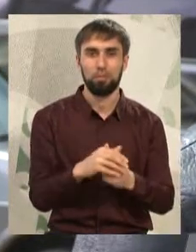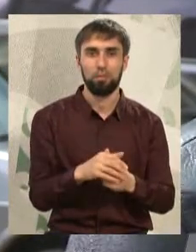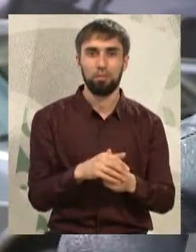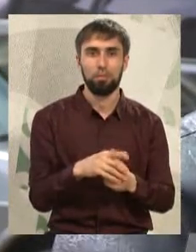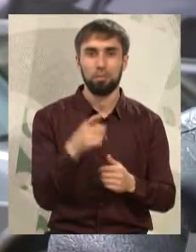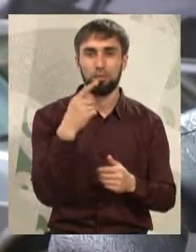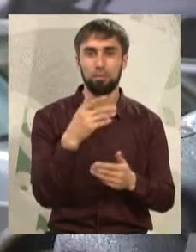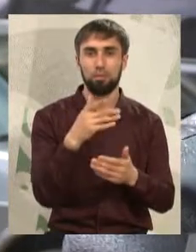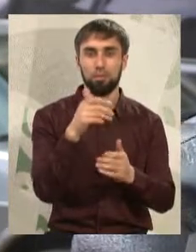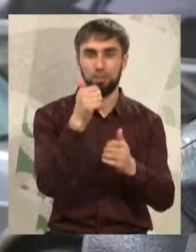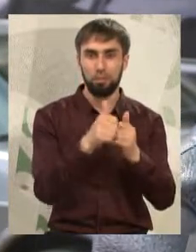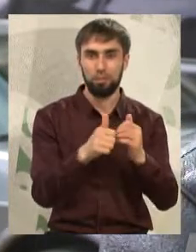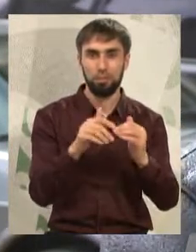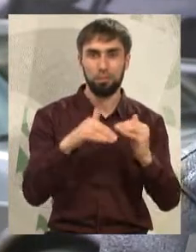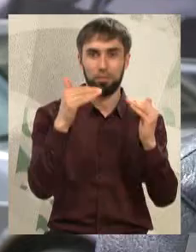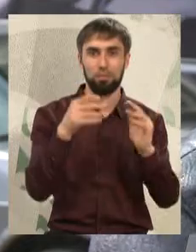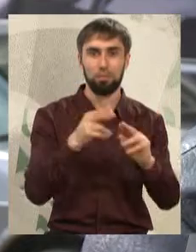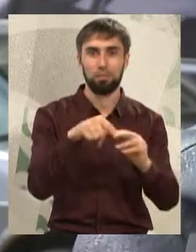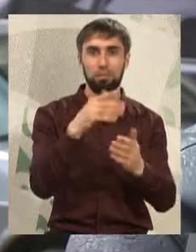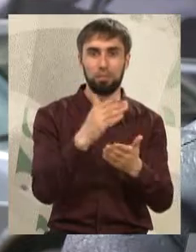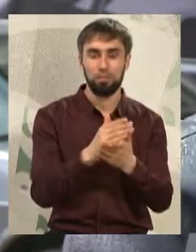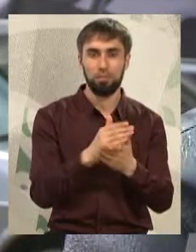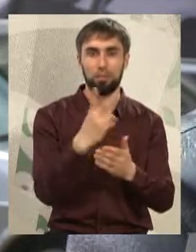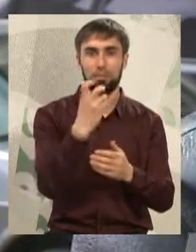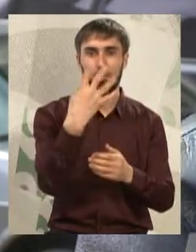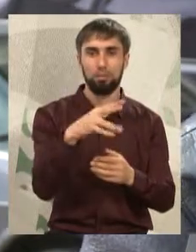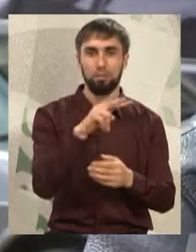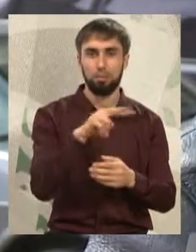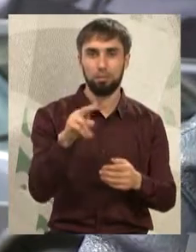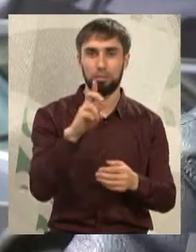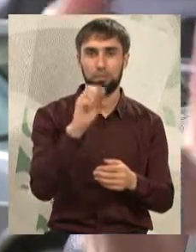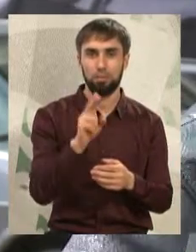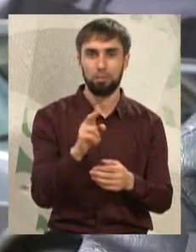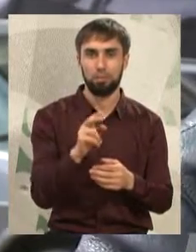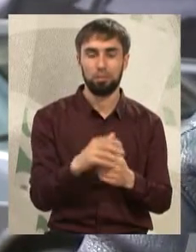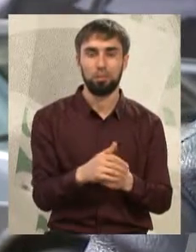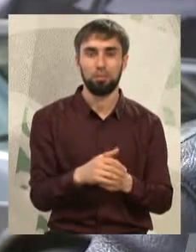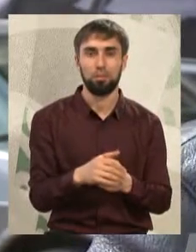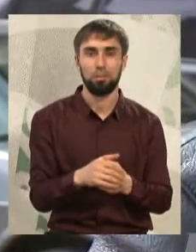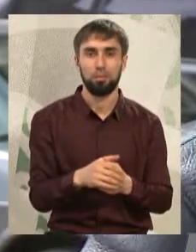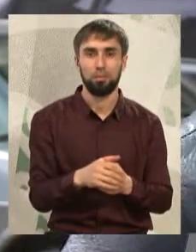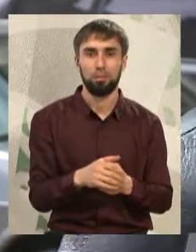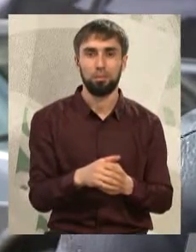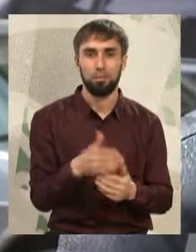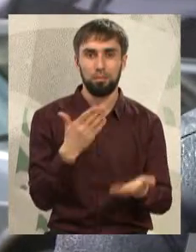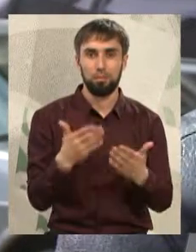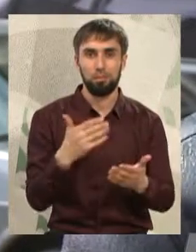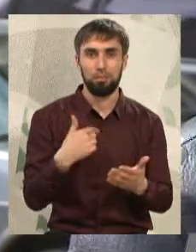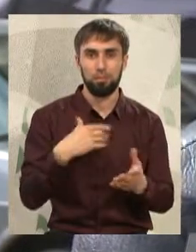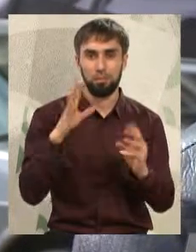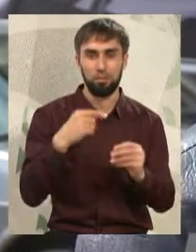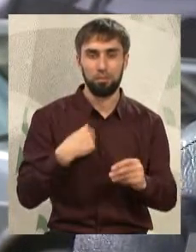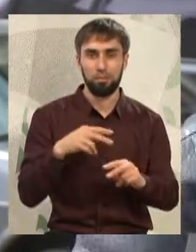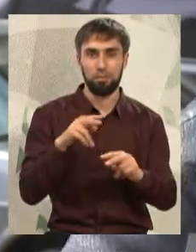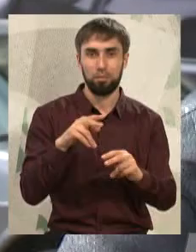комната. В мусорной комнате стоит один бак 240-литровый. Этот же бак вывозится, примерно, если я живу в